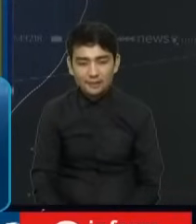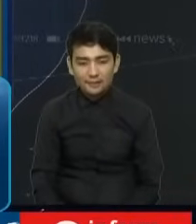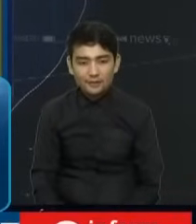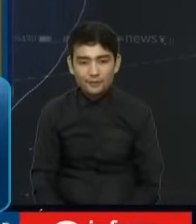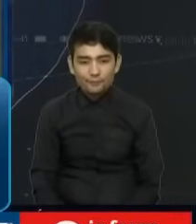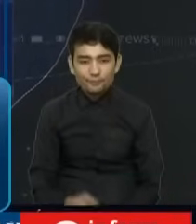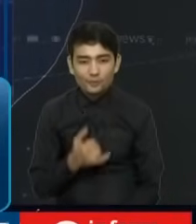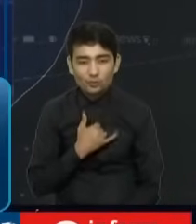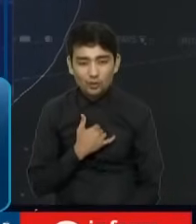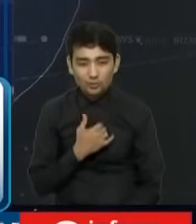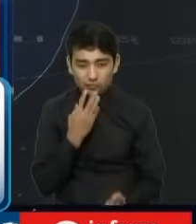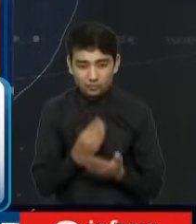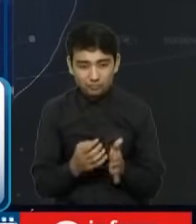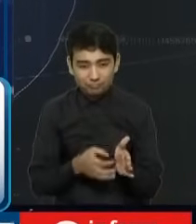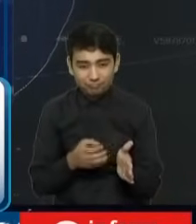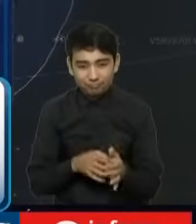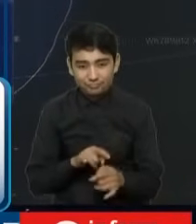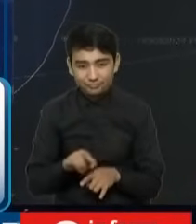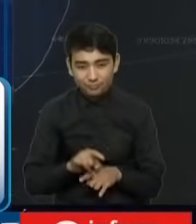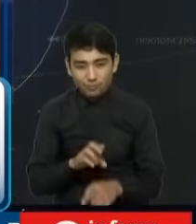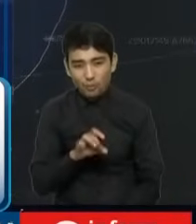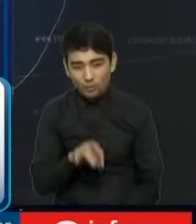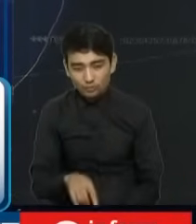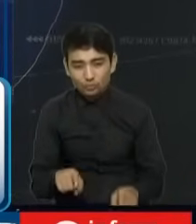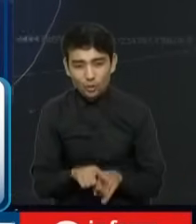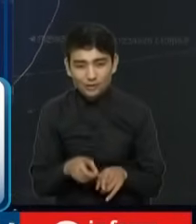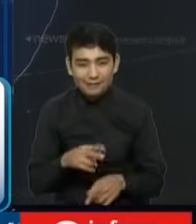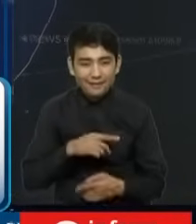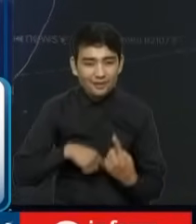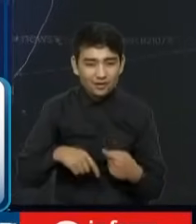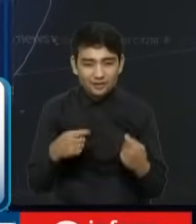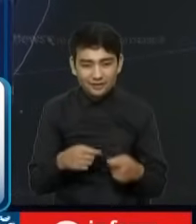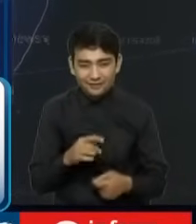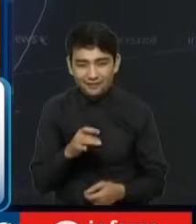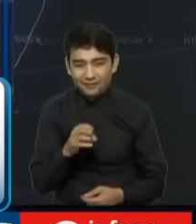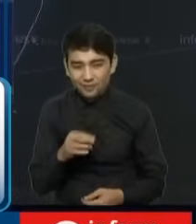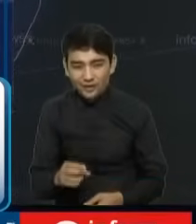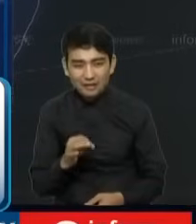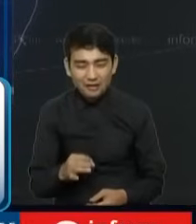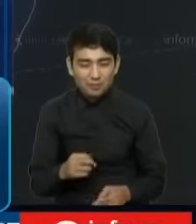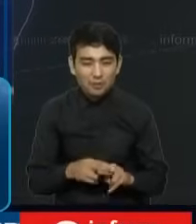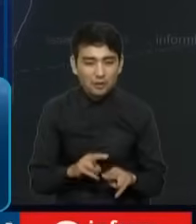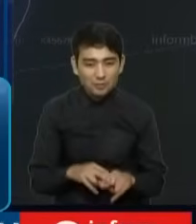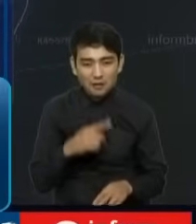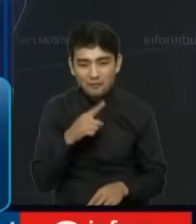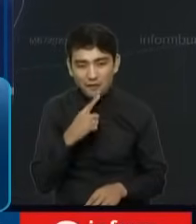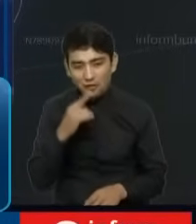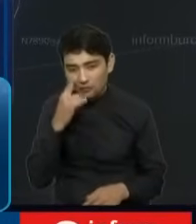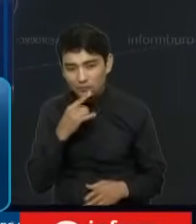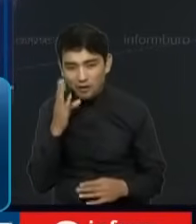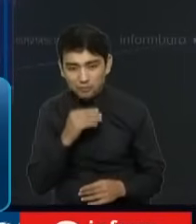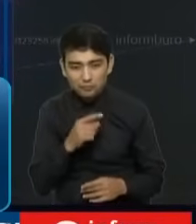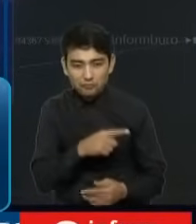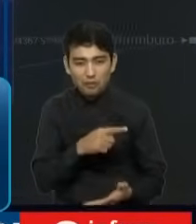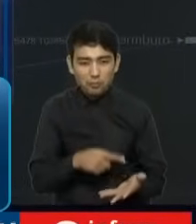У нас не хватает бортов для нашего тоже рынка. Поэтому говорить о том, что Казахстан сейчас может